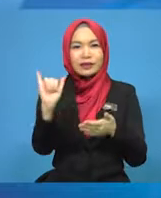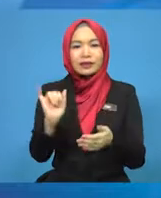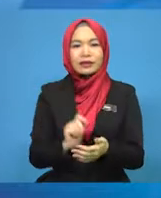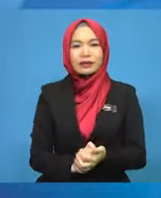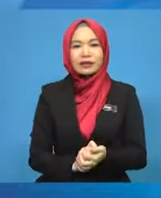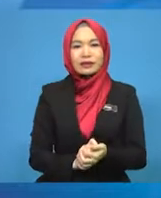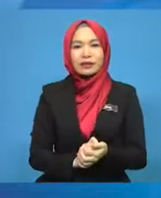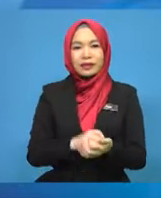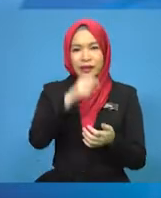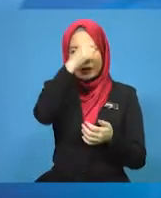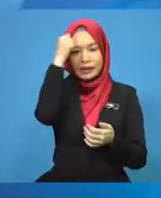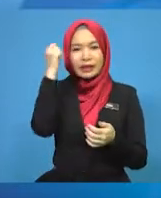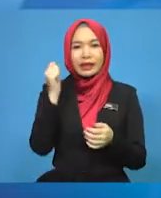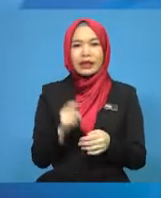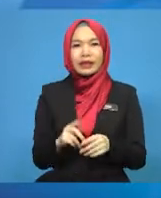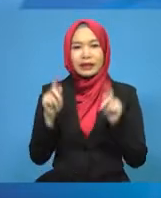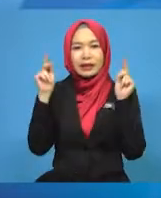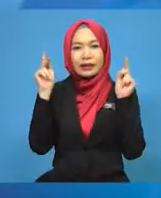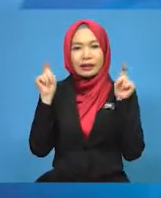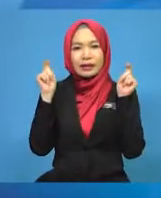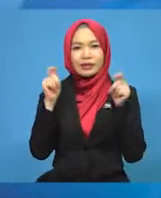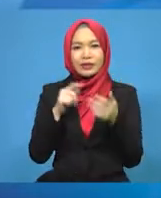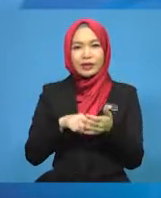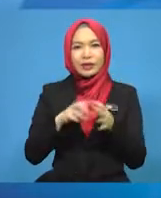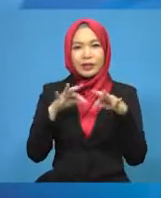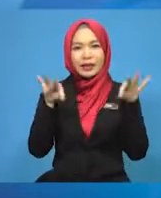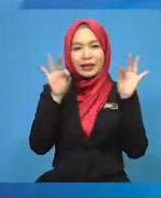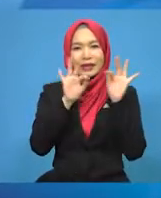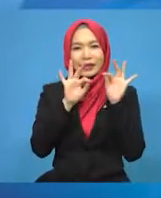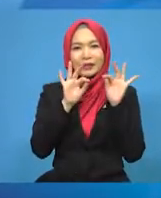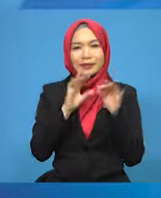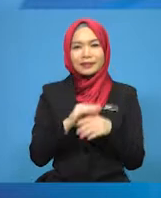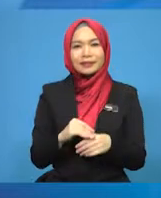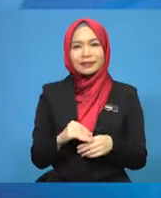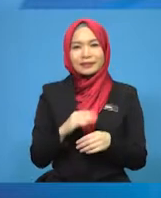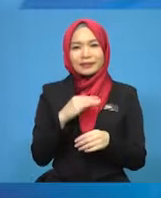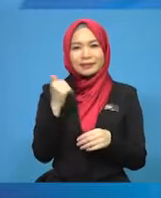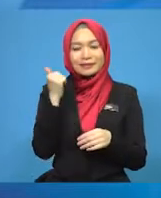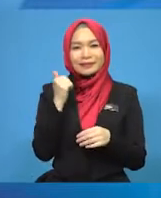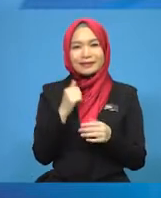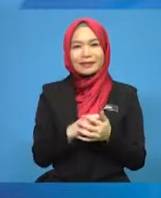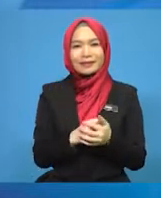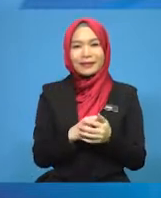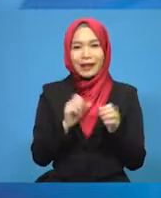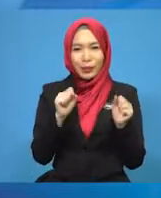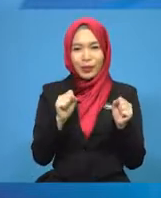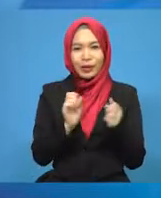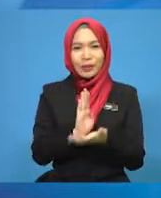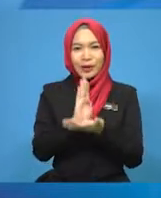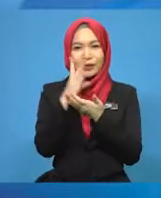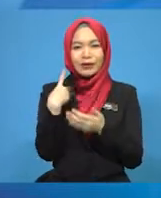saya adalah subtopik yang paling menarik dalam aspek warna lah. Dan ianya banyak membantu kita dalam kehidupan seharian